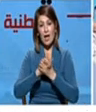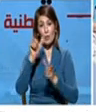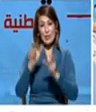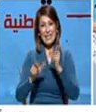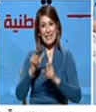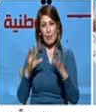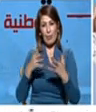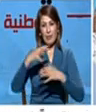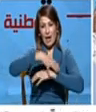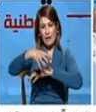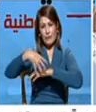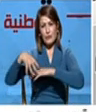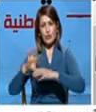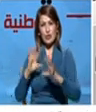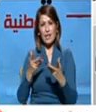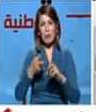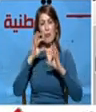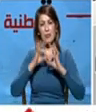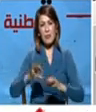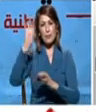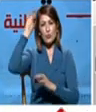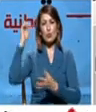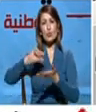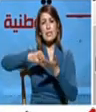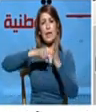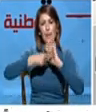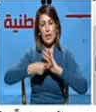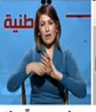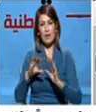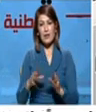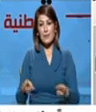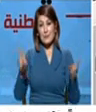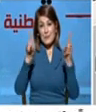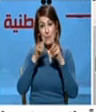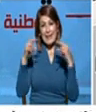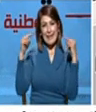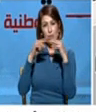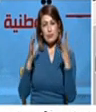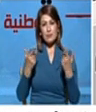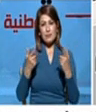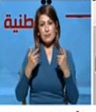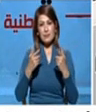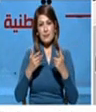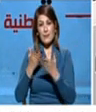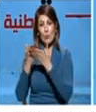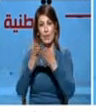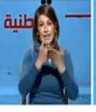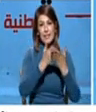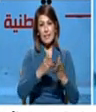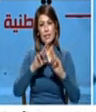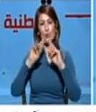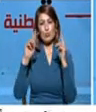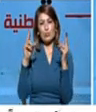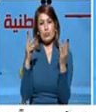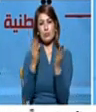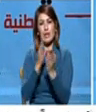هو اه بالتوازي مع المساعدات الماليه الدوله خاصه اعتمادات لتقديم